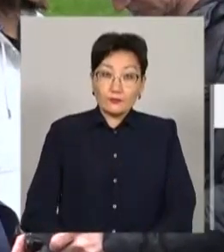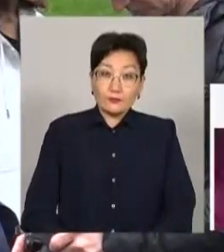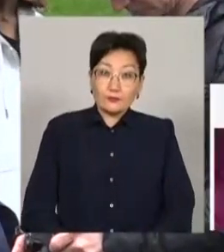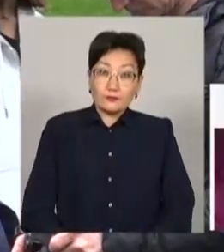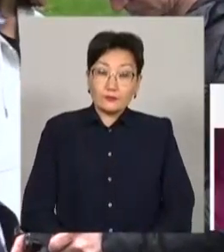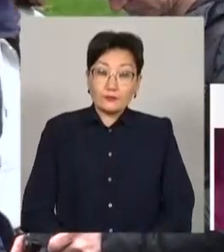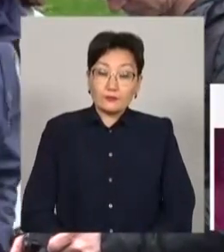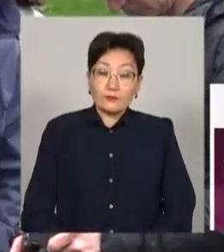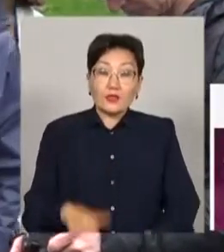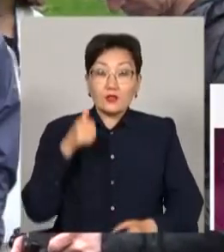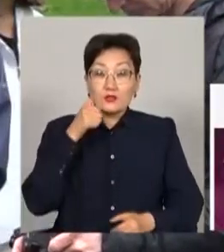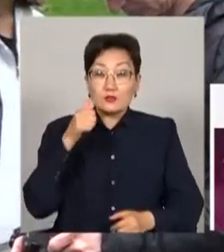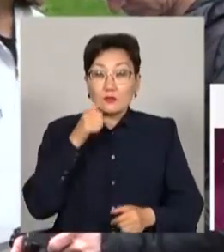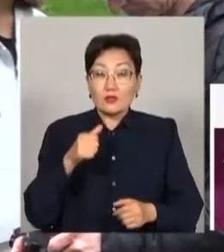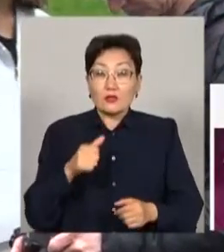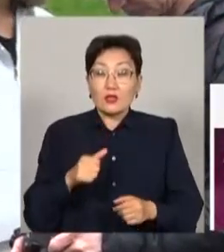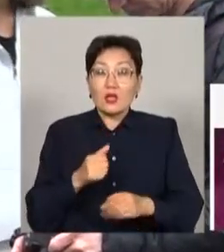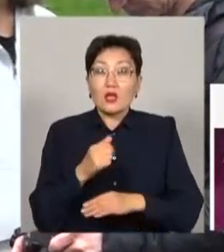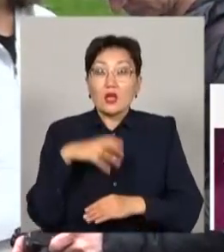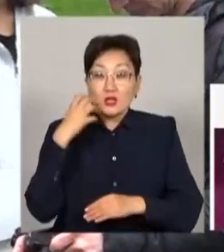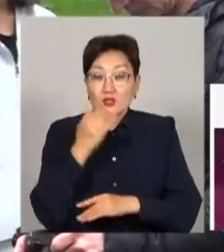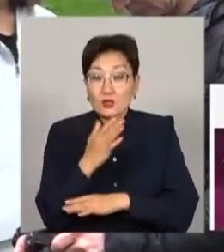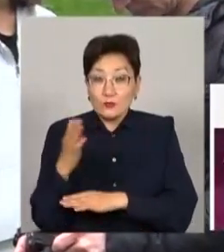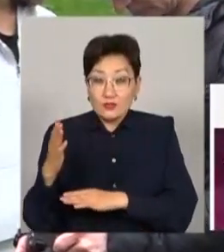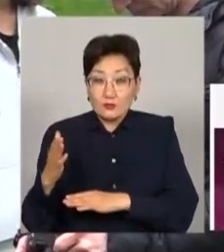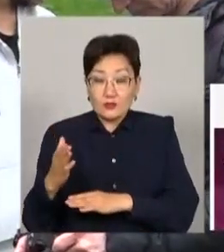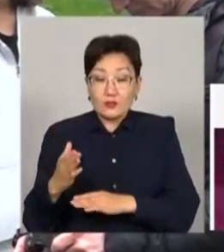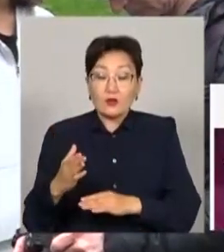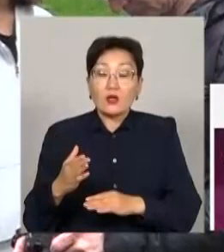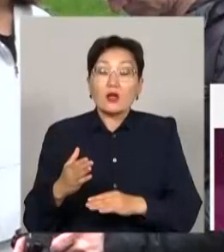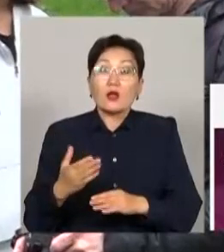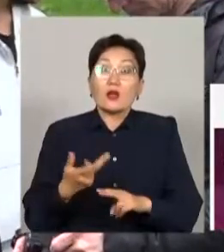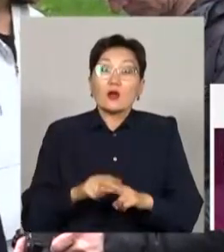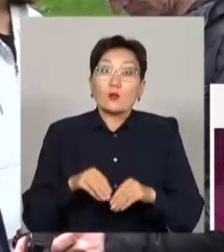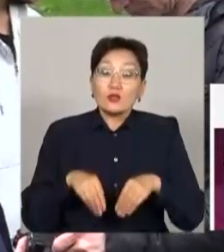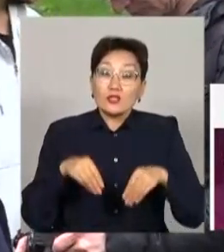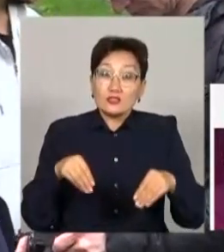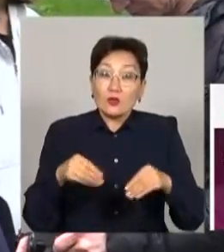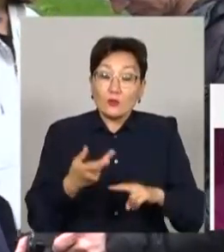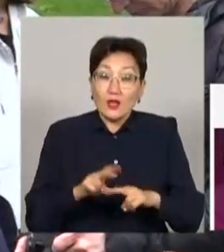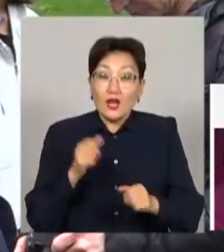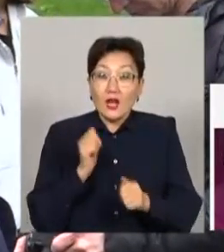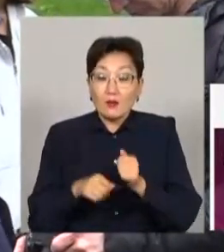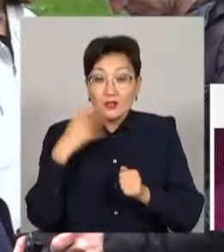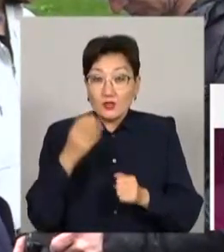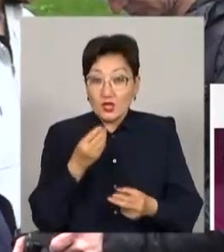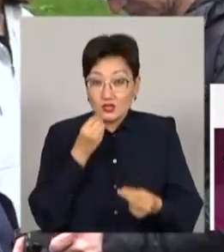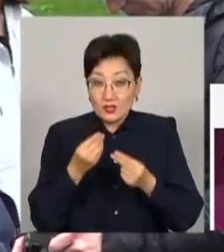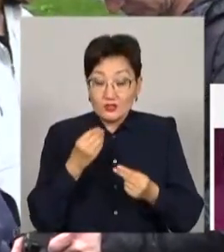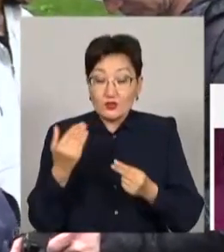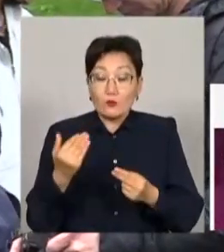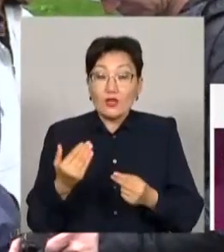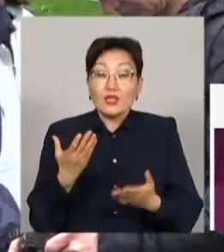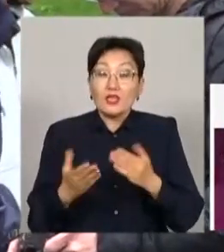бұл. Ертең жеміс ағашы болса, оның әрбір жемісін жеген сайын сол еккен адамға сауап жазылады. Ал егер оның көлеңкесінде